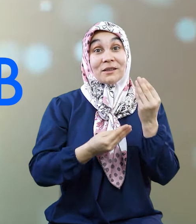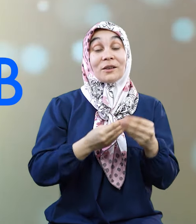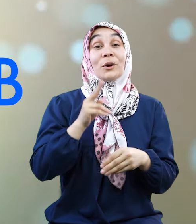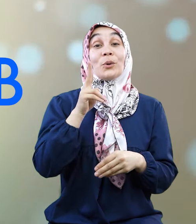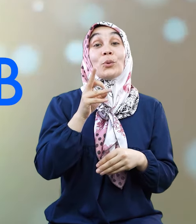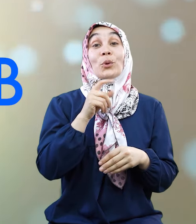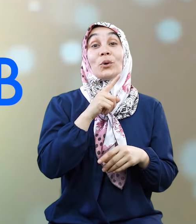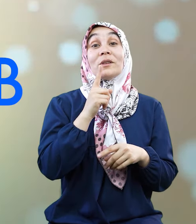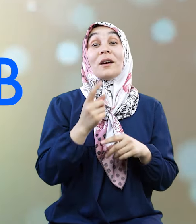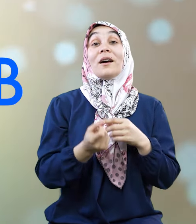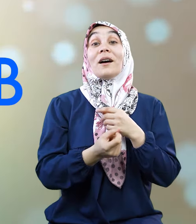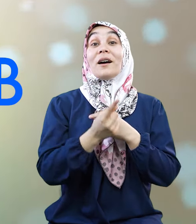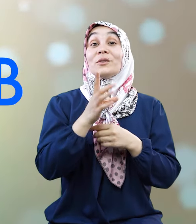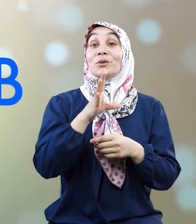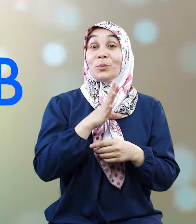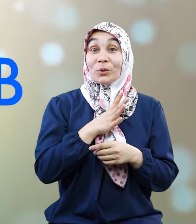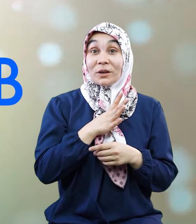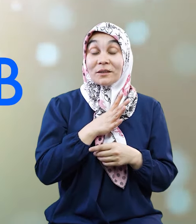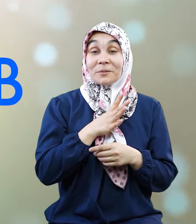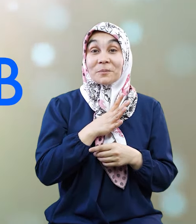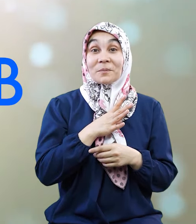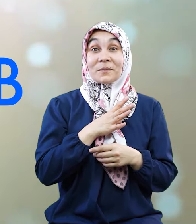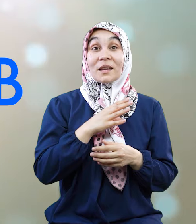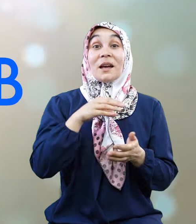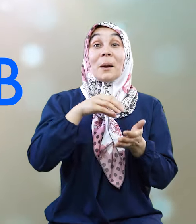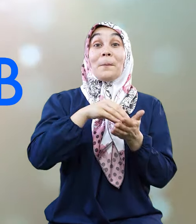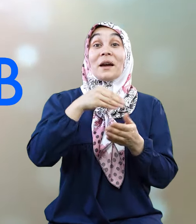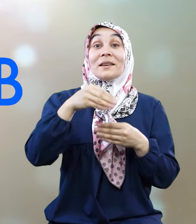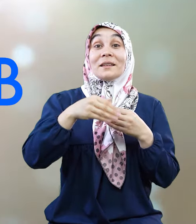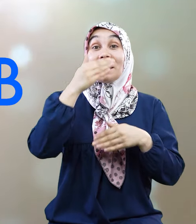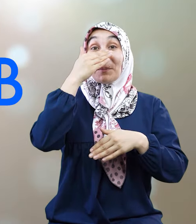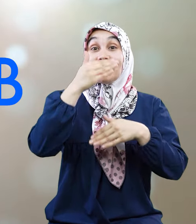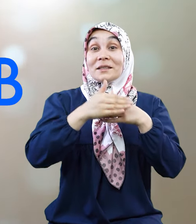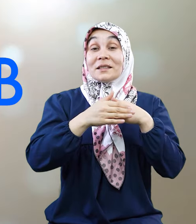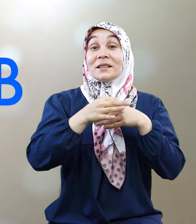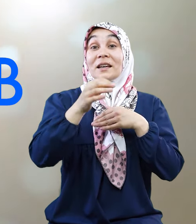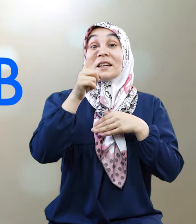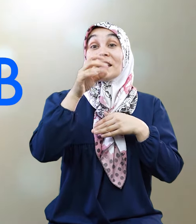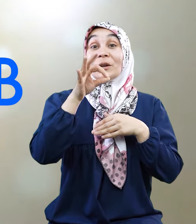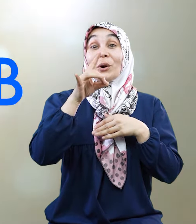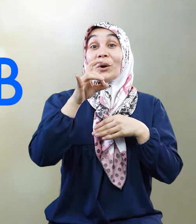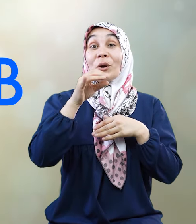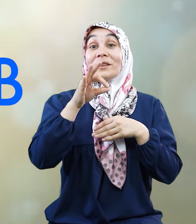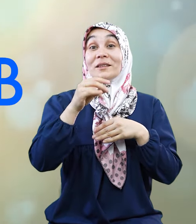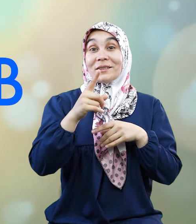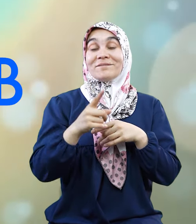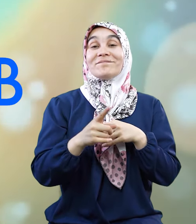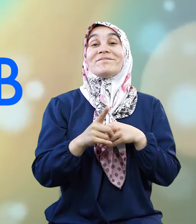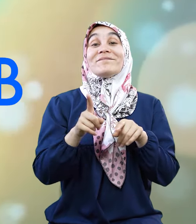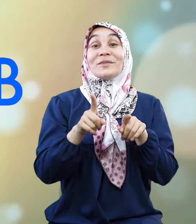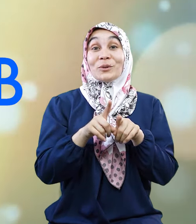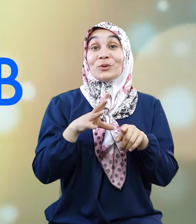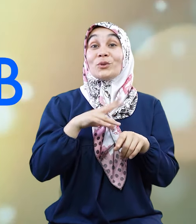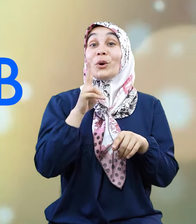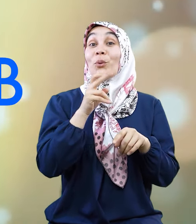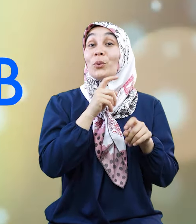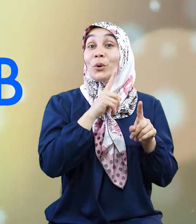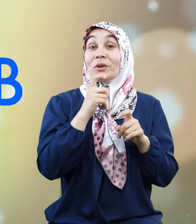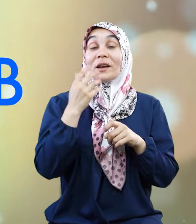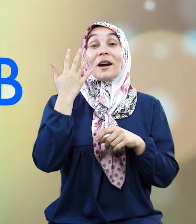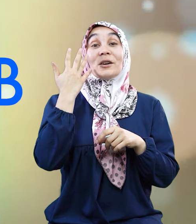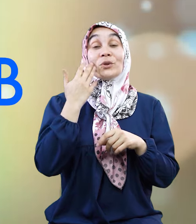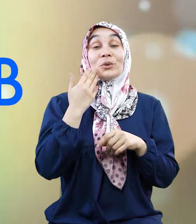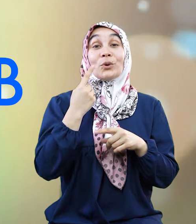Karim dastlab qayerda nozil bo'lgan? Makka shahri yaqinidagi Hiro g'orida. Qur'oni Karim qachon